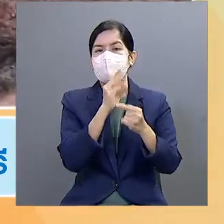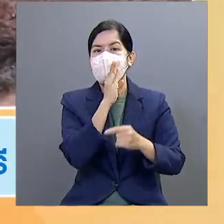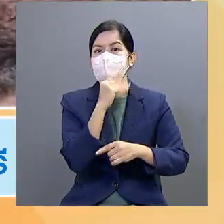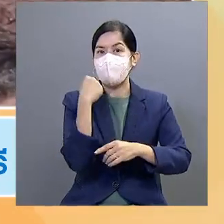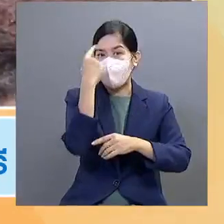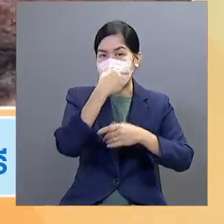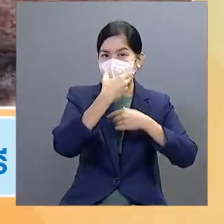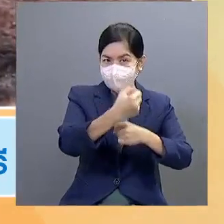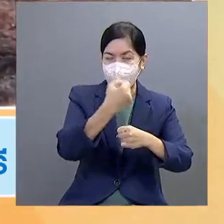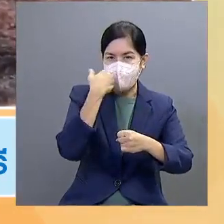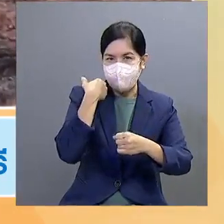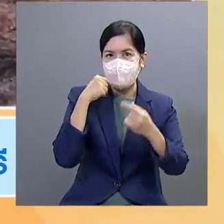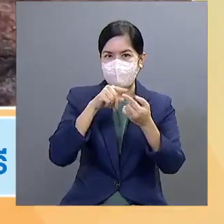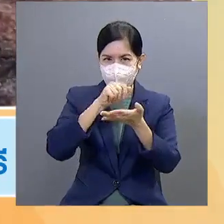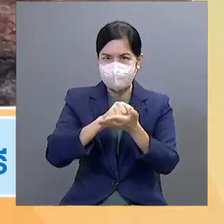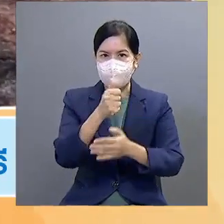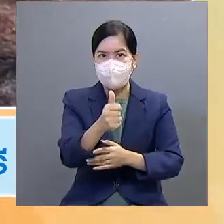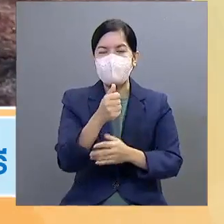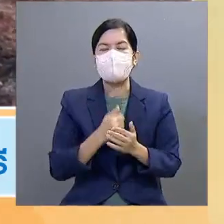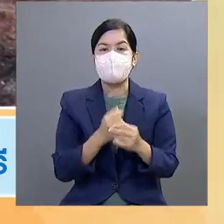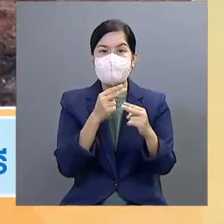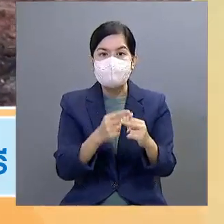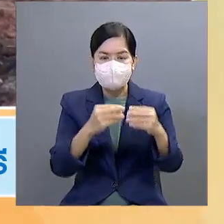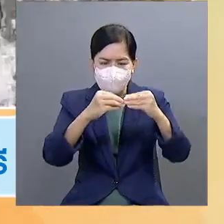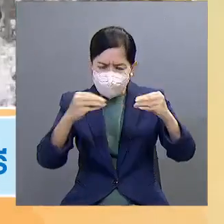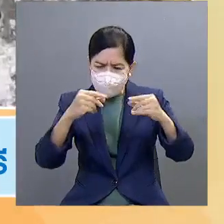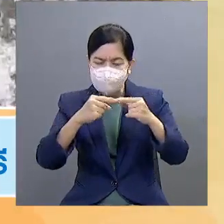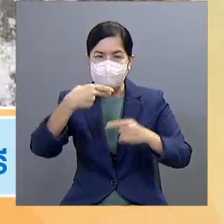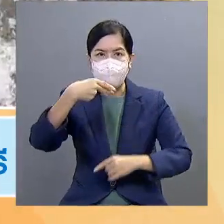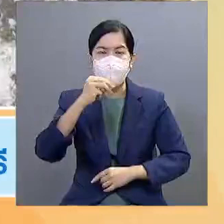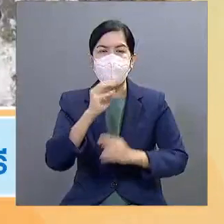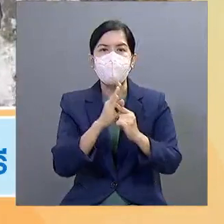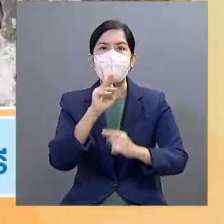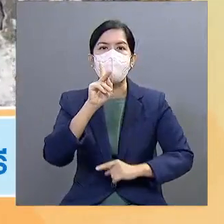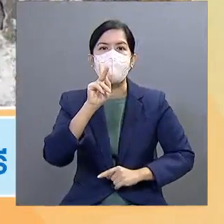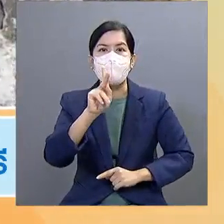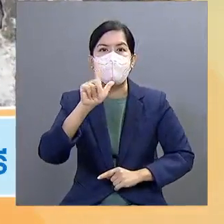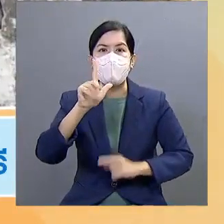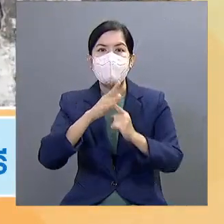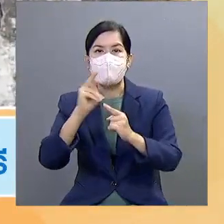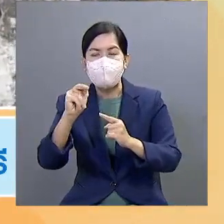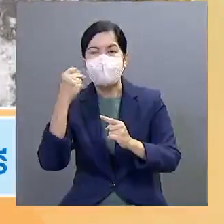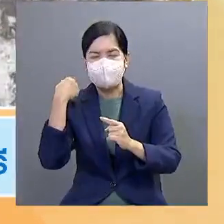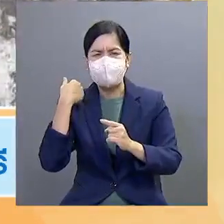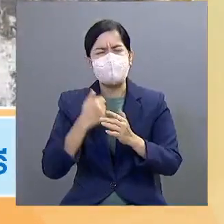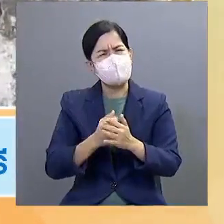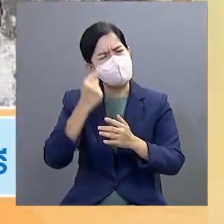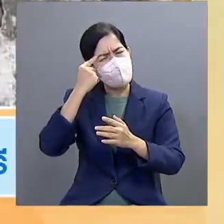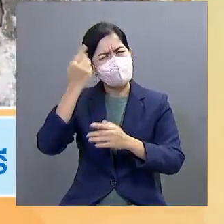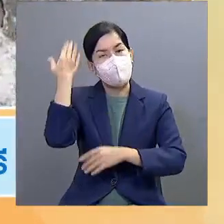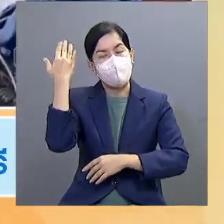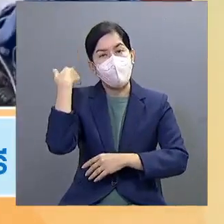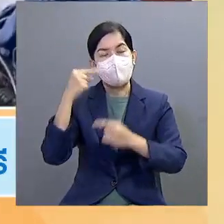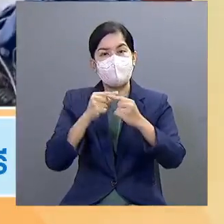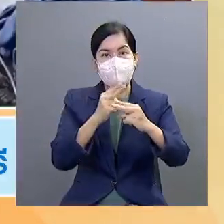น่าจะเป็นหมากบกนะคะแล้วก็ชื่อเมล็ดที่มาใช้เนี่ยเป็นเมล็ดกระบอกคือต้นกระบอกนึกถึงคุณยายเล่าให้ฟังคือมันเป็นต้นไม้ที่เขาบอกว่า